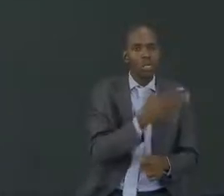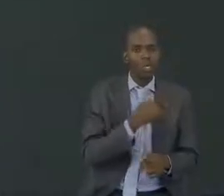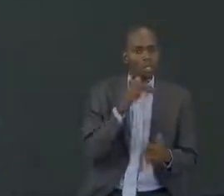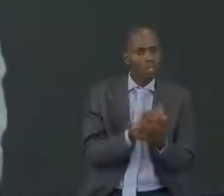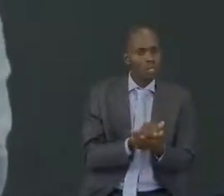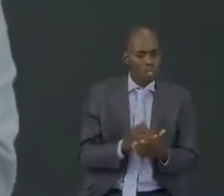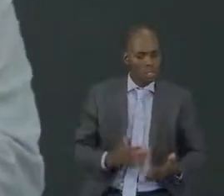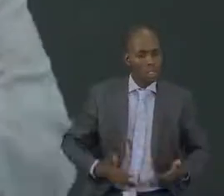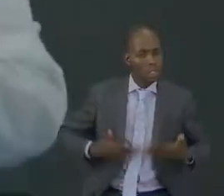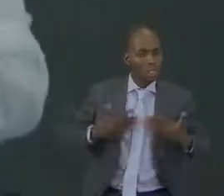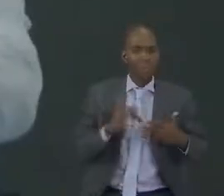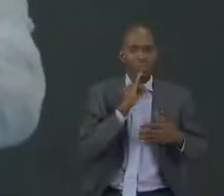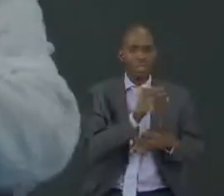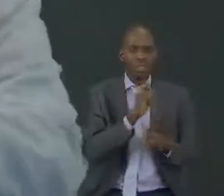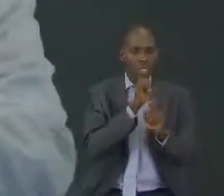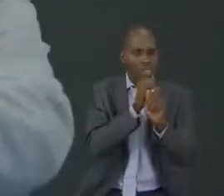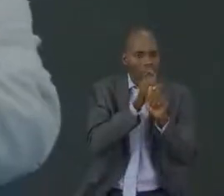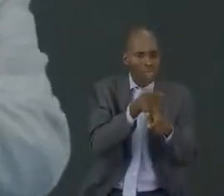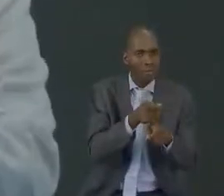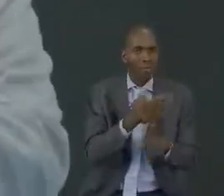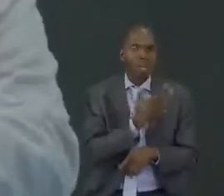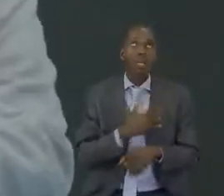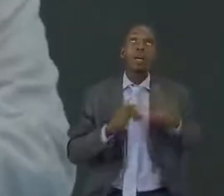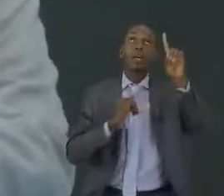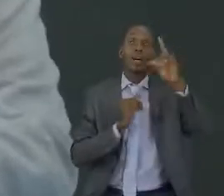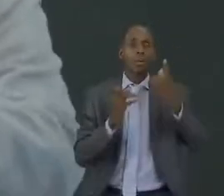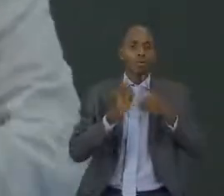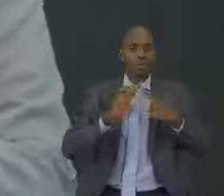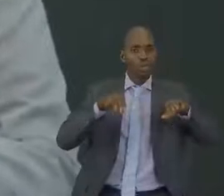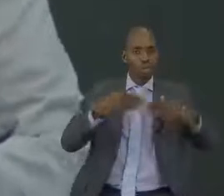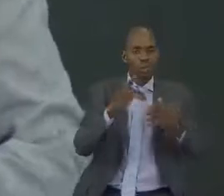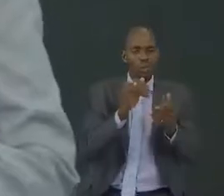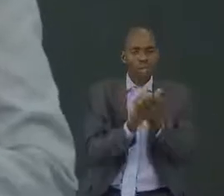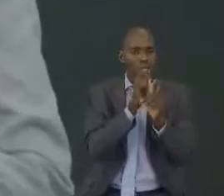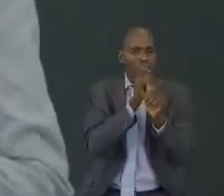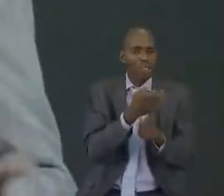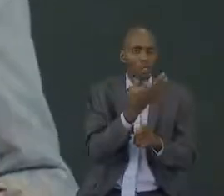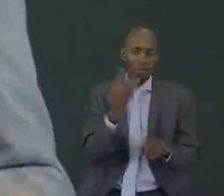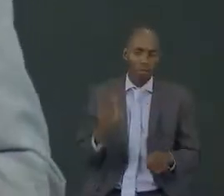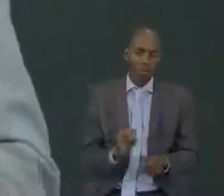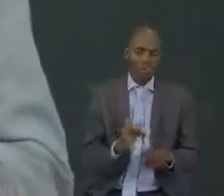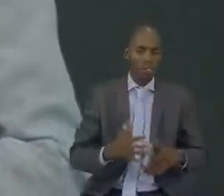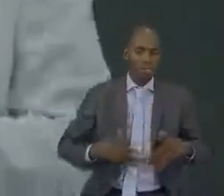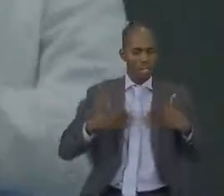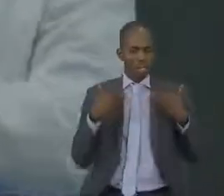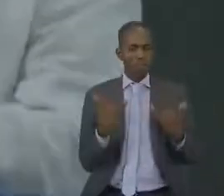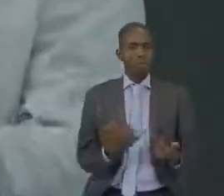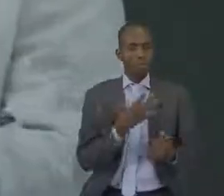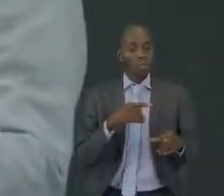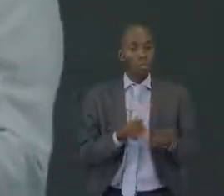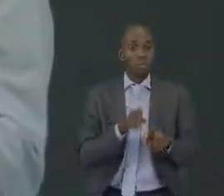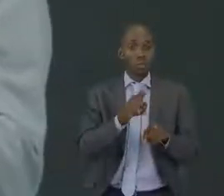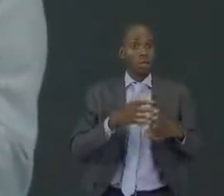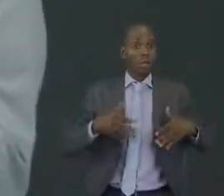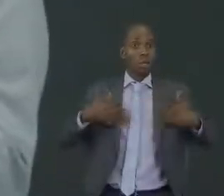don. Je vais te donner, faire ce don de la vie éternelle. La vie éternelle maintenant. Et comme tu étends ta main de